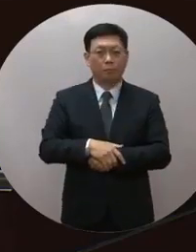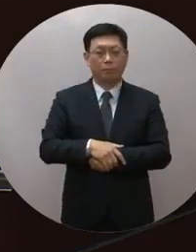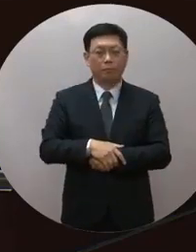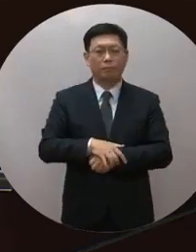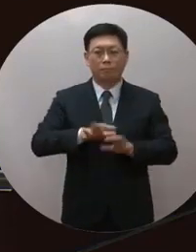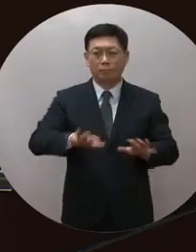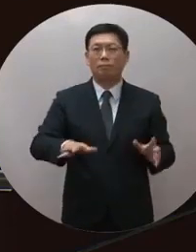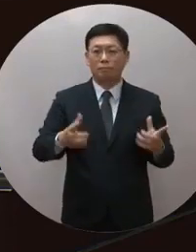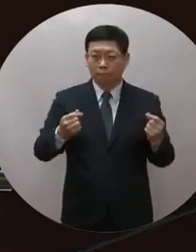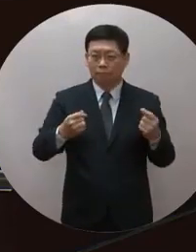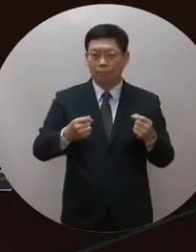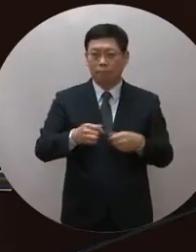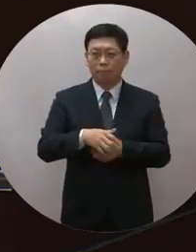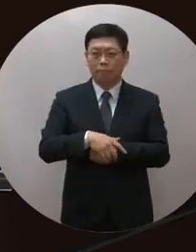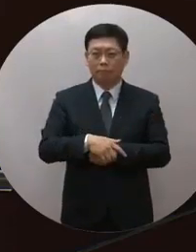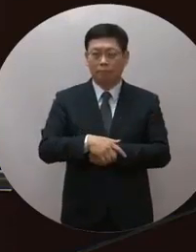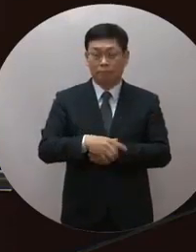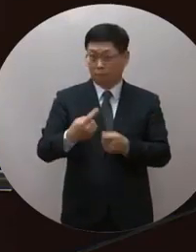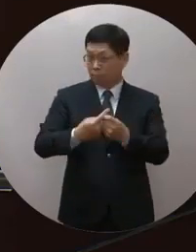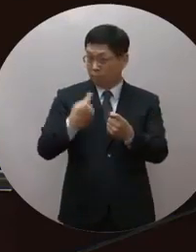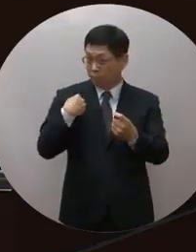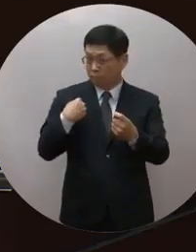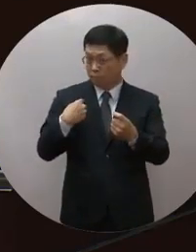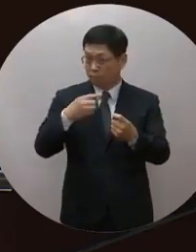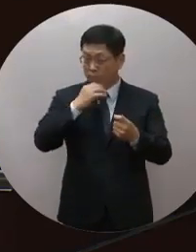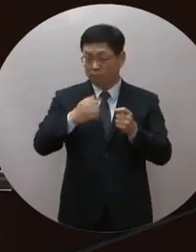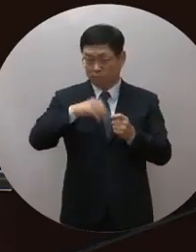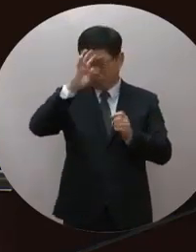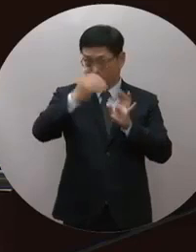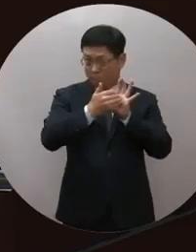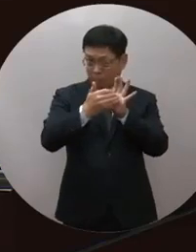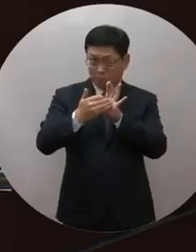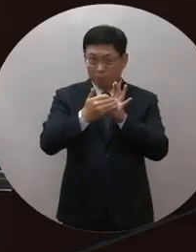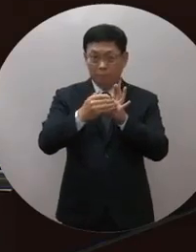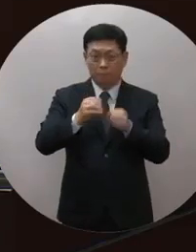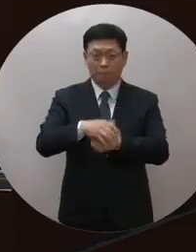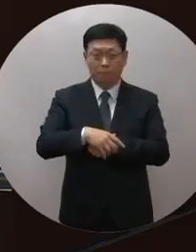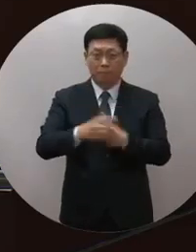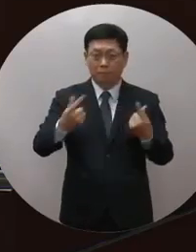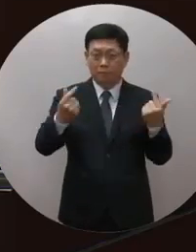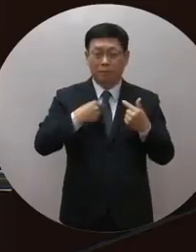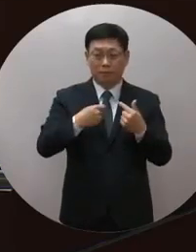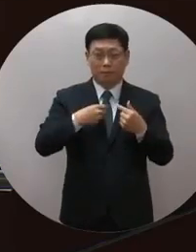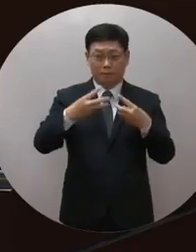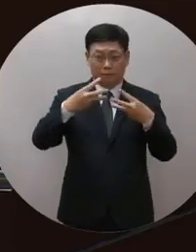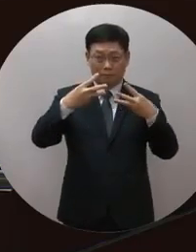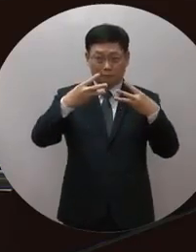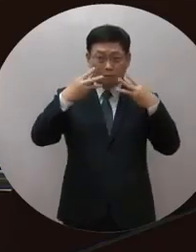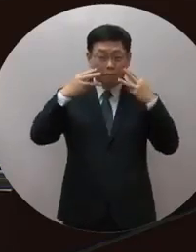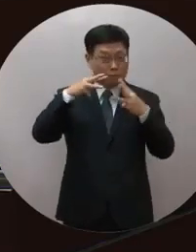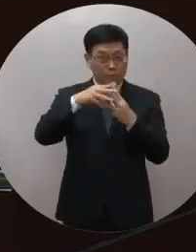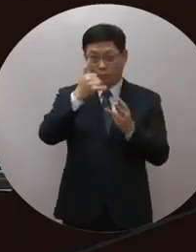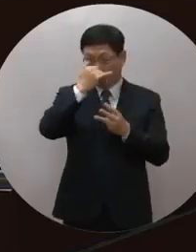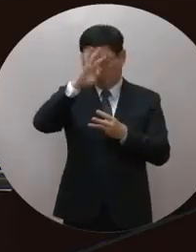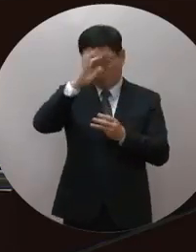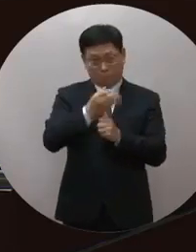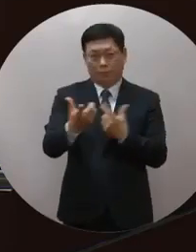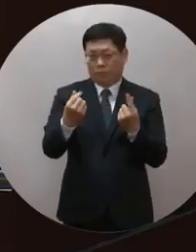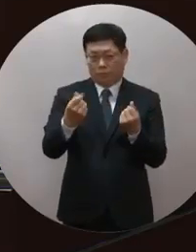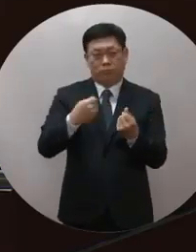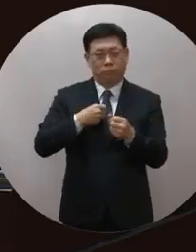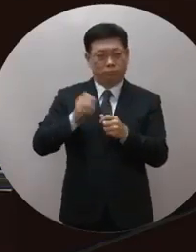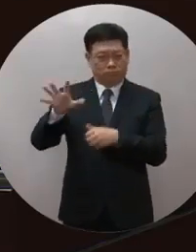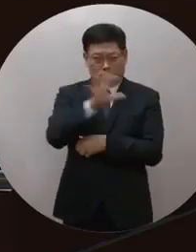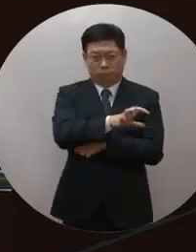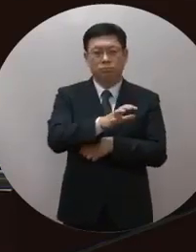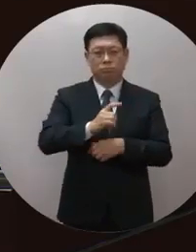我们会秉持去年防疫防治徽州猪瘟的决心跟效能，我们